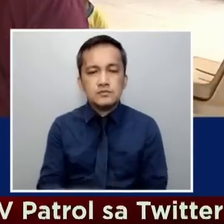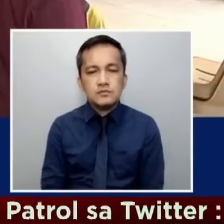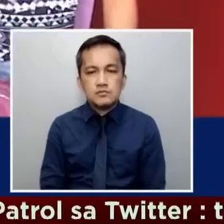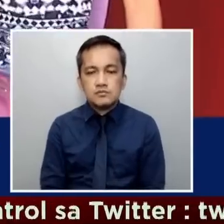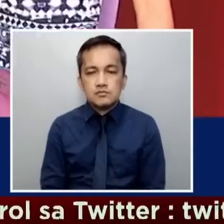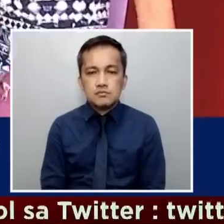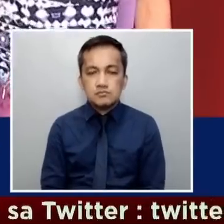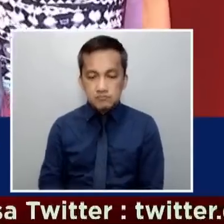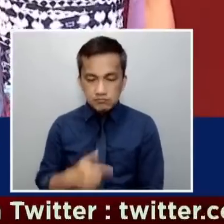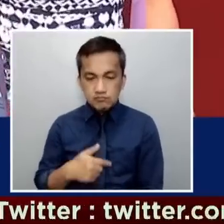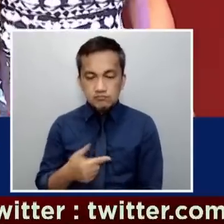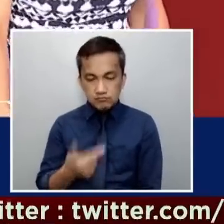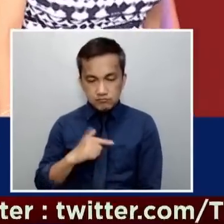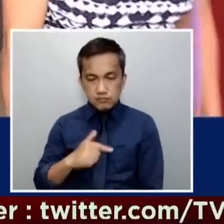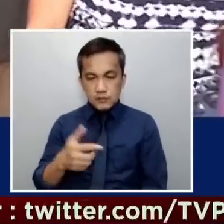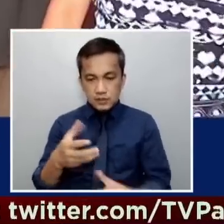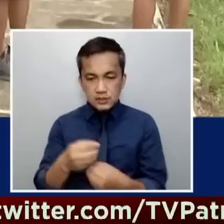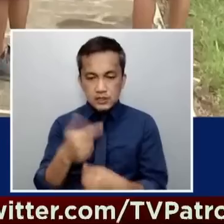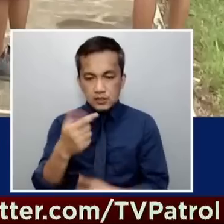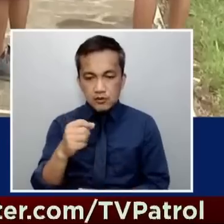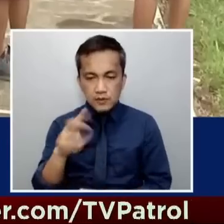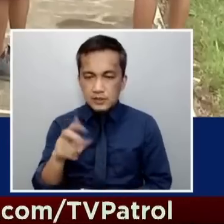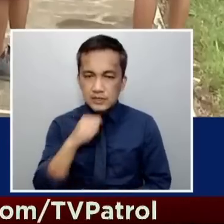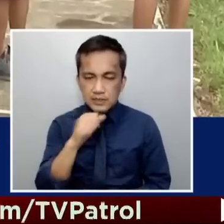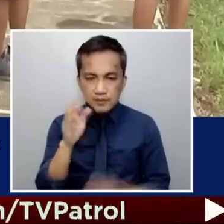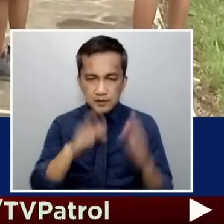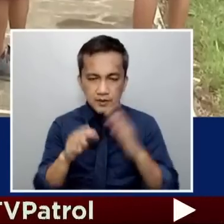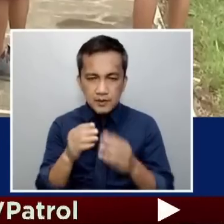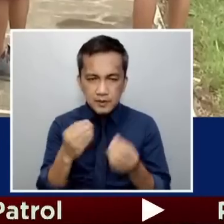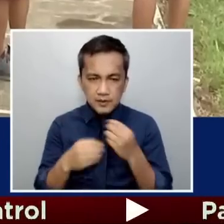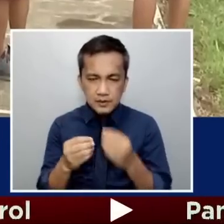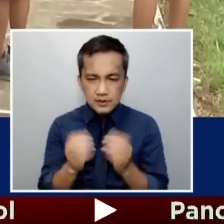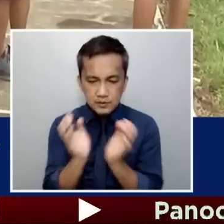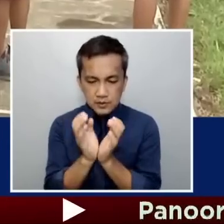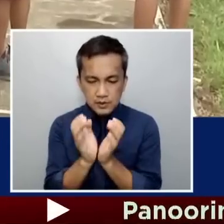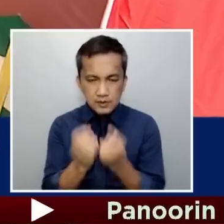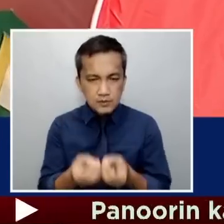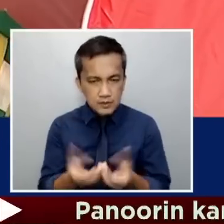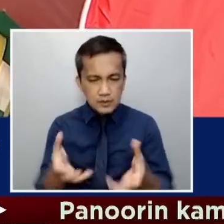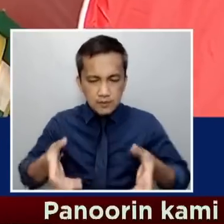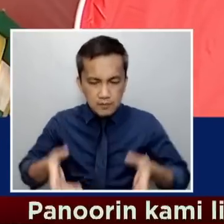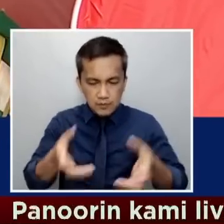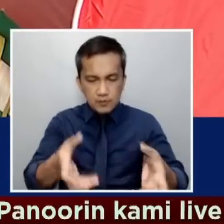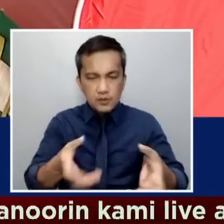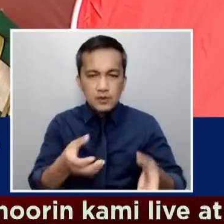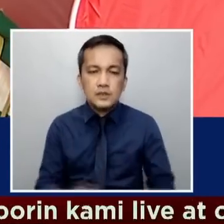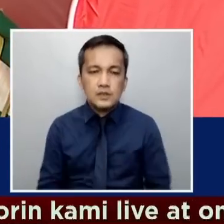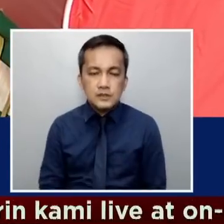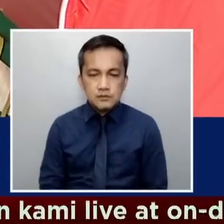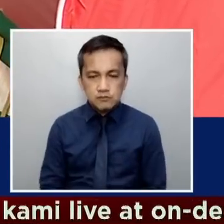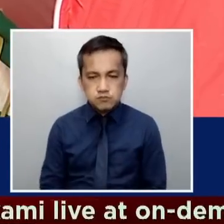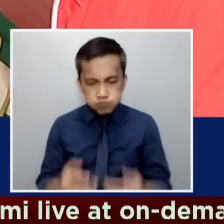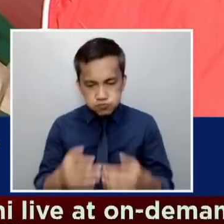hindi magiging problema ang pagkain dahil nabigay na ang DSWD ng food packs. Tatagal ito ng